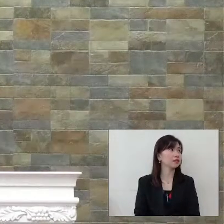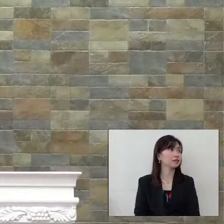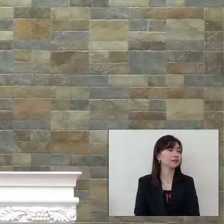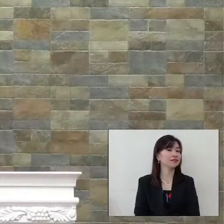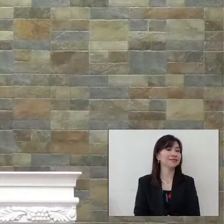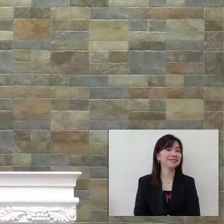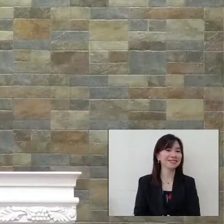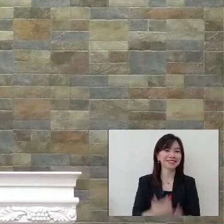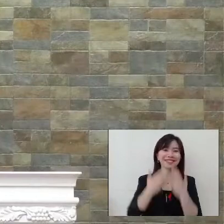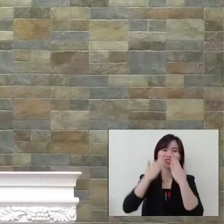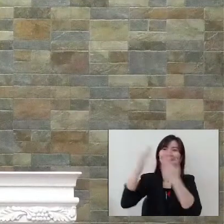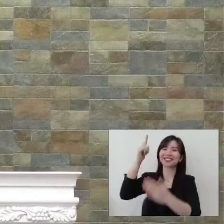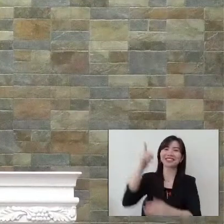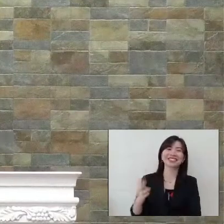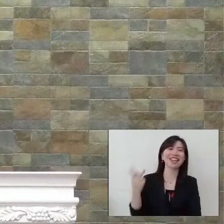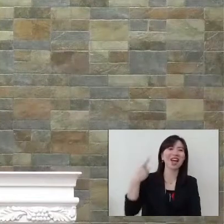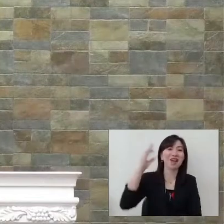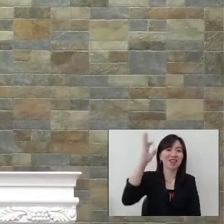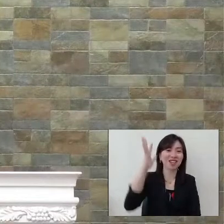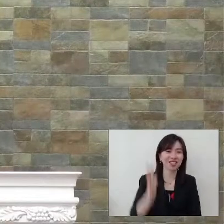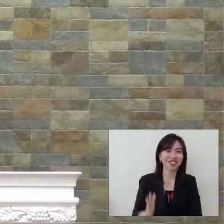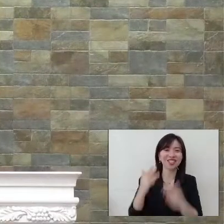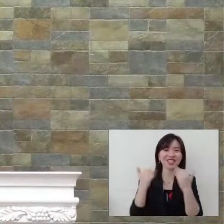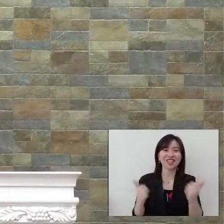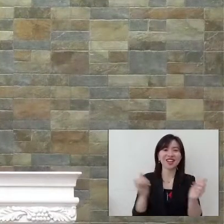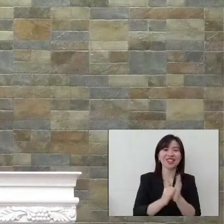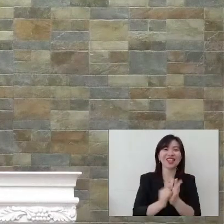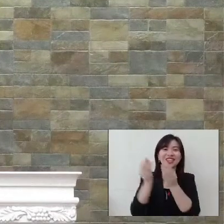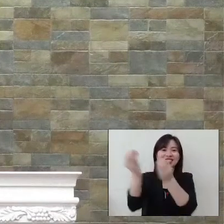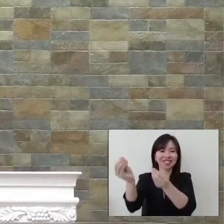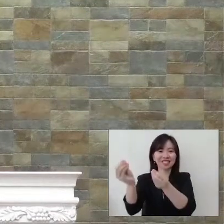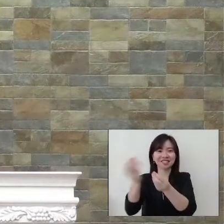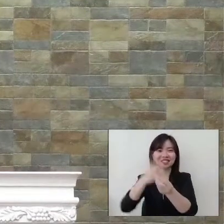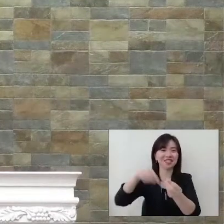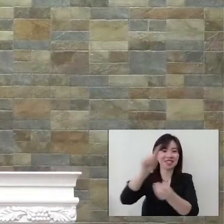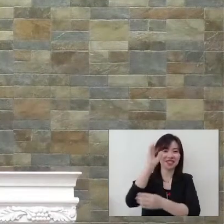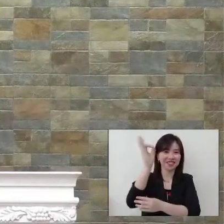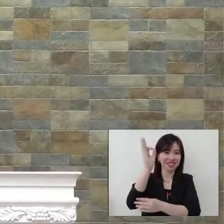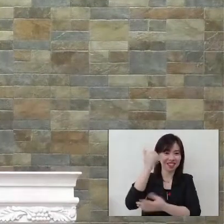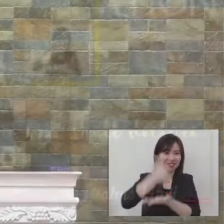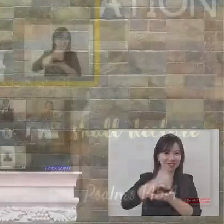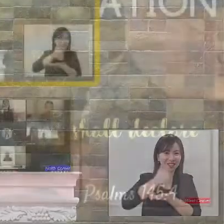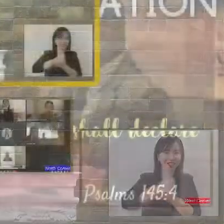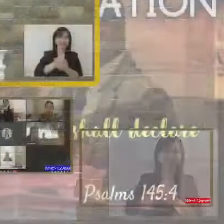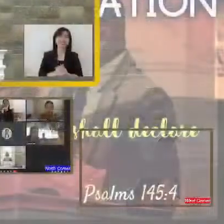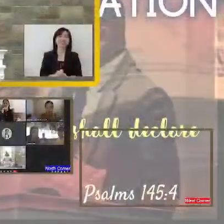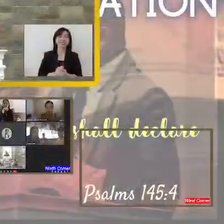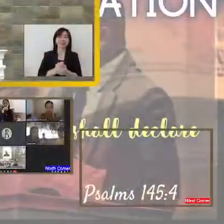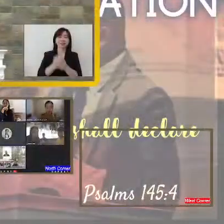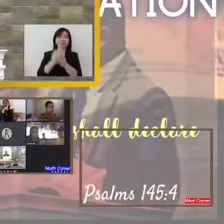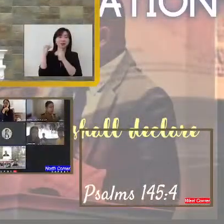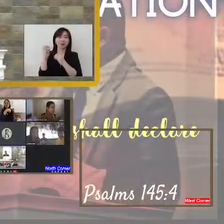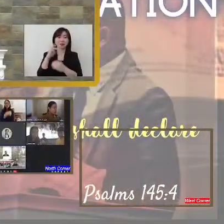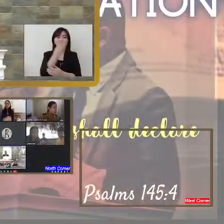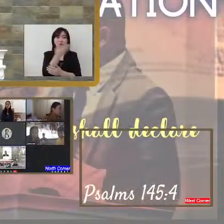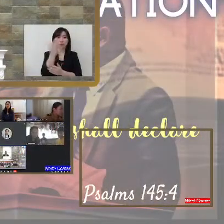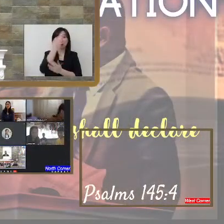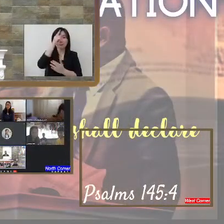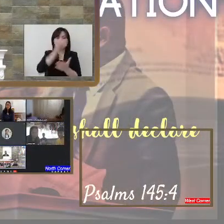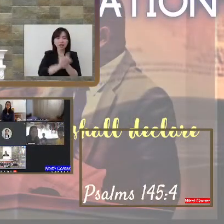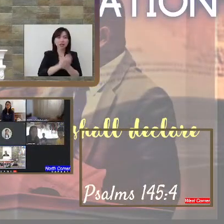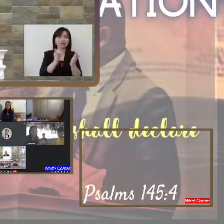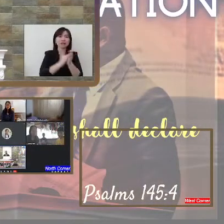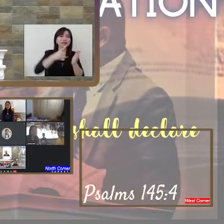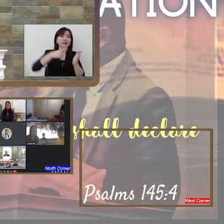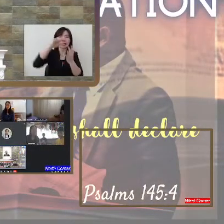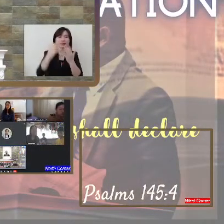mga preachers na talagang pwede magbigay. At alam ko, naniniwala ako na pagpapalain tayo ng